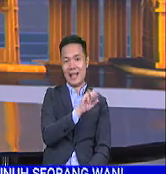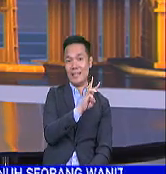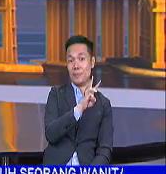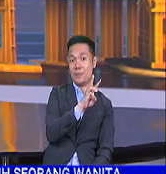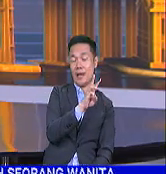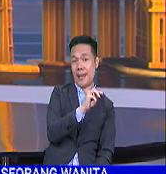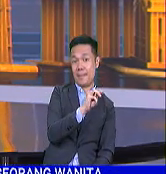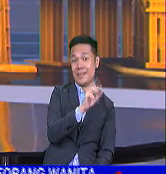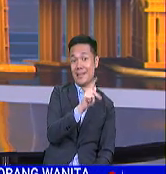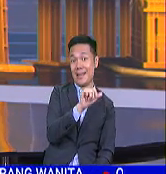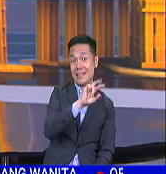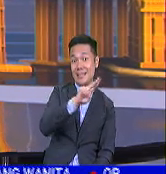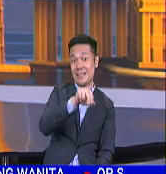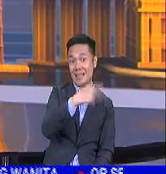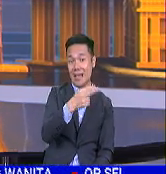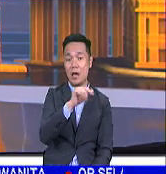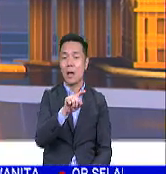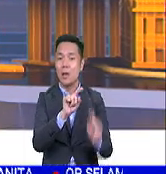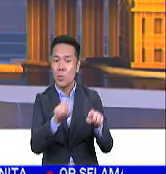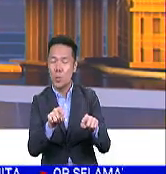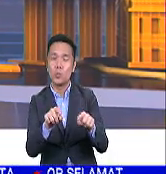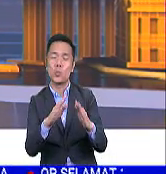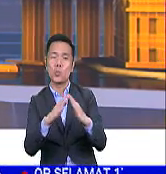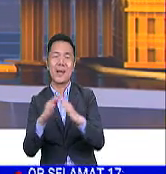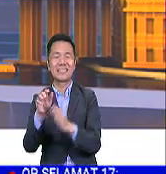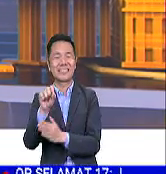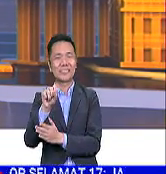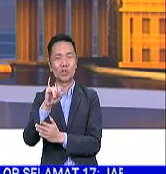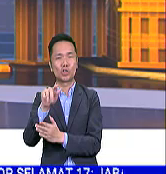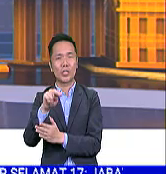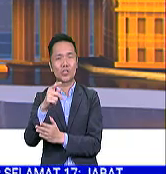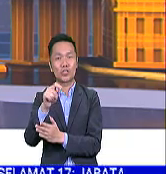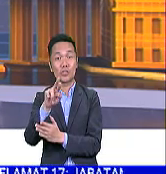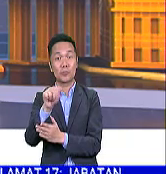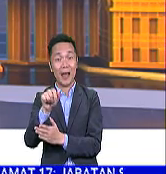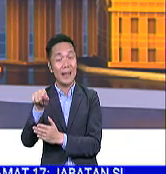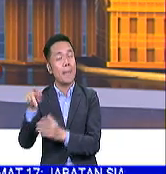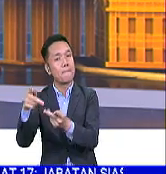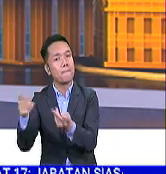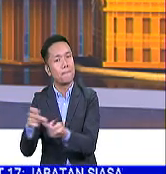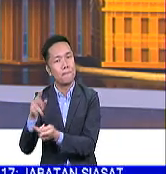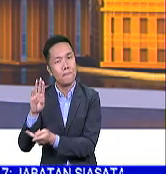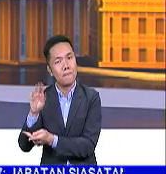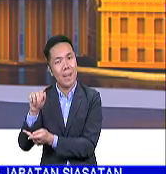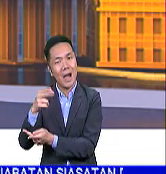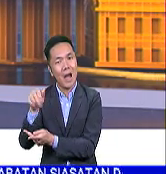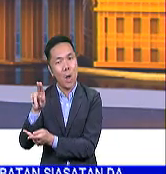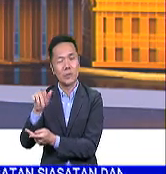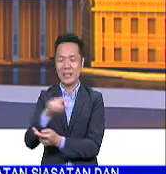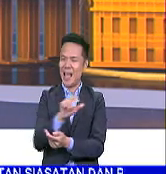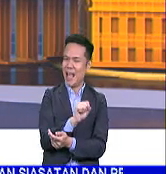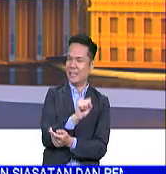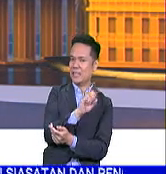SWM Kasih menyantuni penghuni Rumah Sejahtera Masan, Bahau, menerusi program khidmat masyarakat SWM